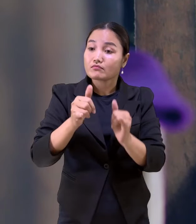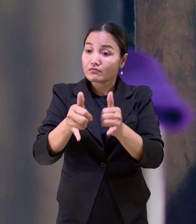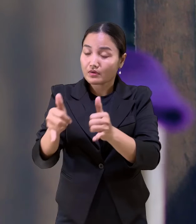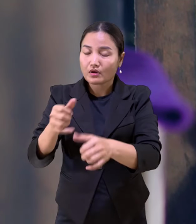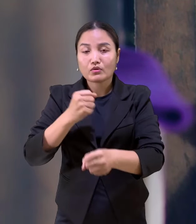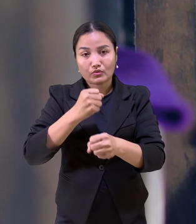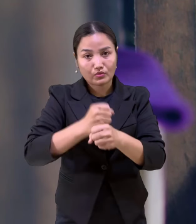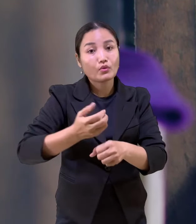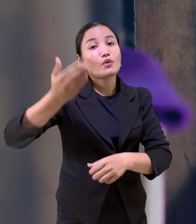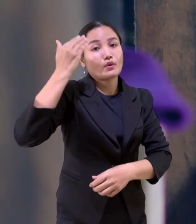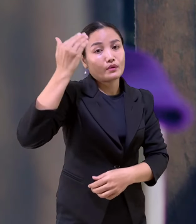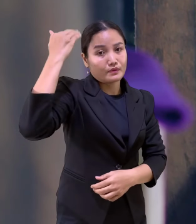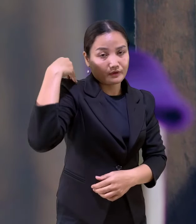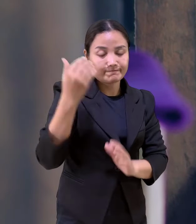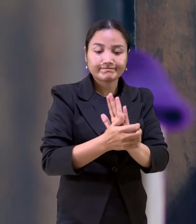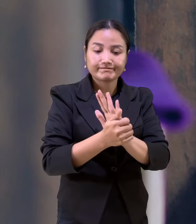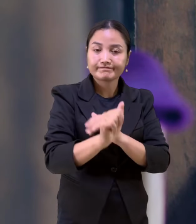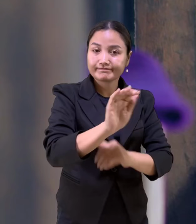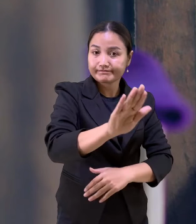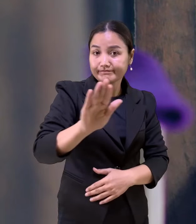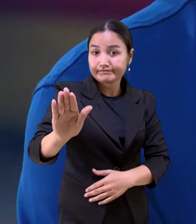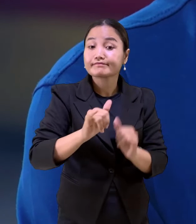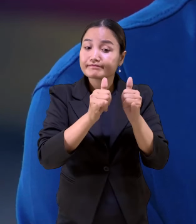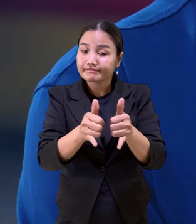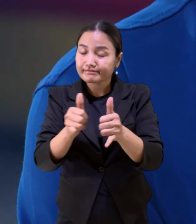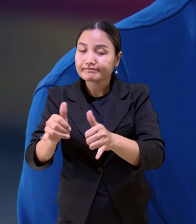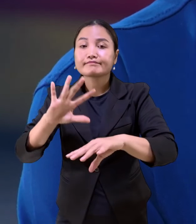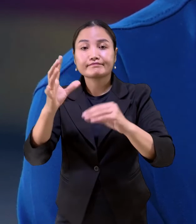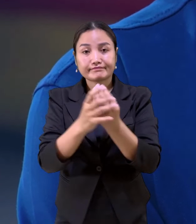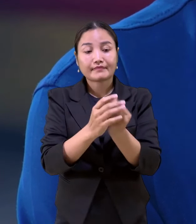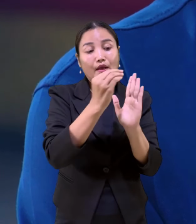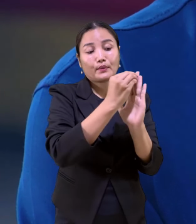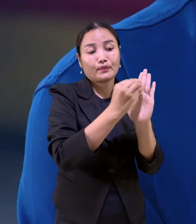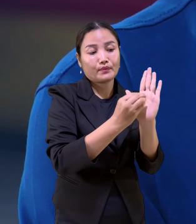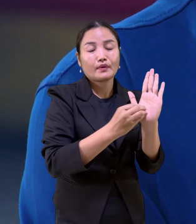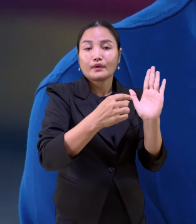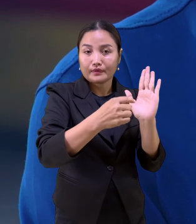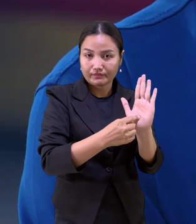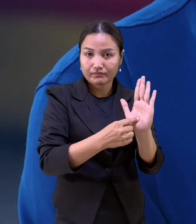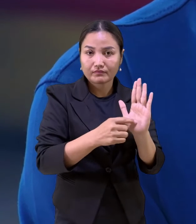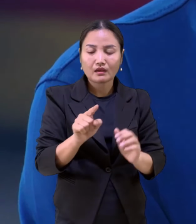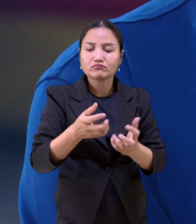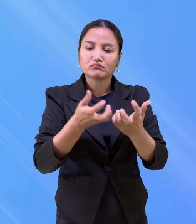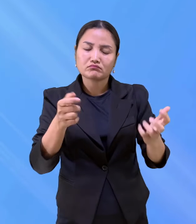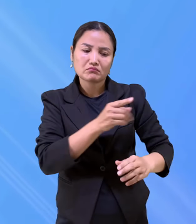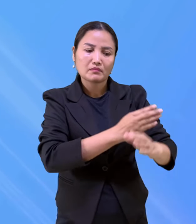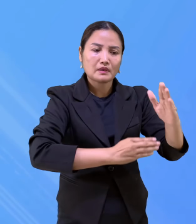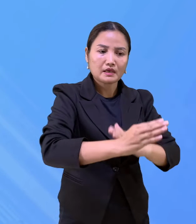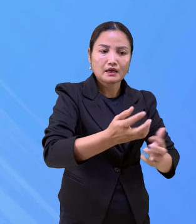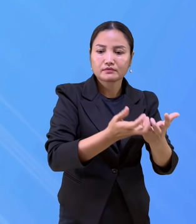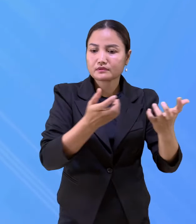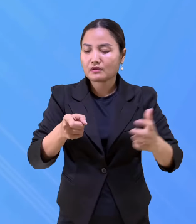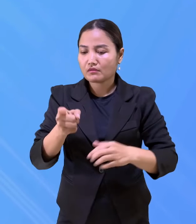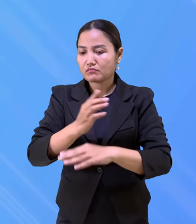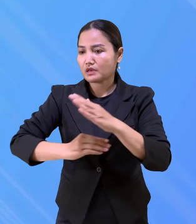មកនឹងវឌ្ឍនភាពជំនាញស្នាដៃរបស់កម្មករនយោជិតគ្មានការបែងចែករវាងជនពិការភាព